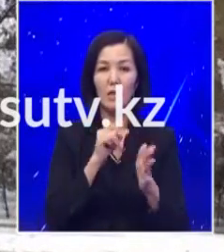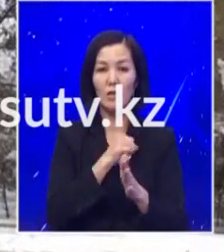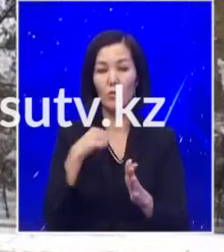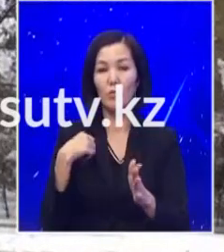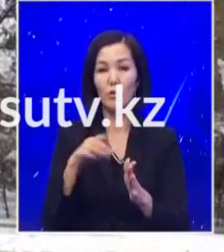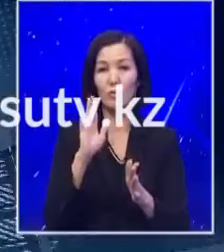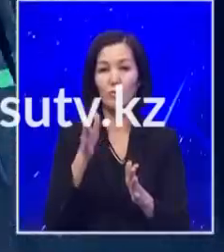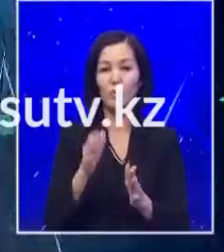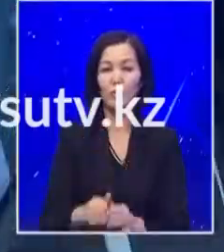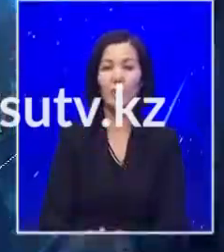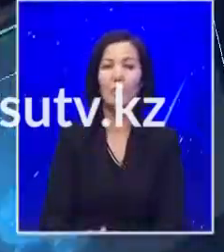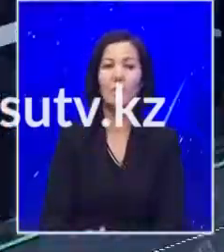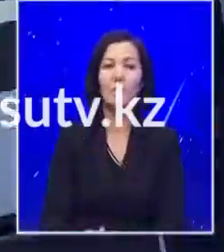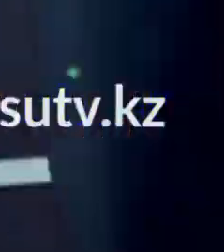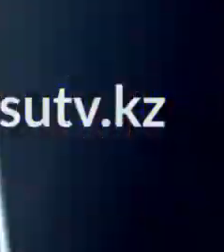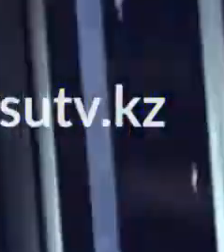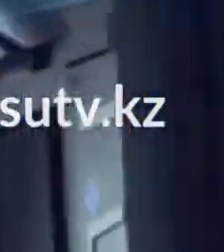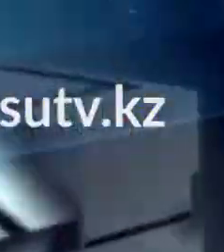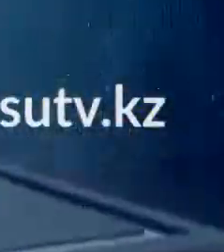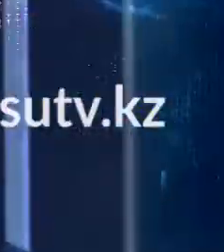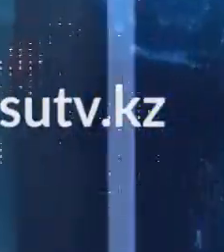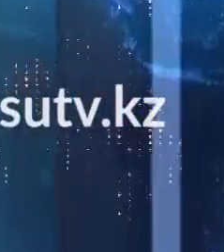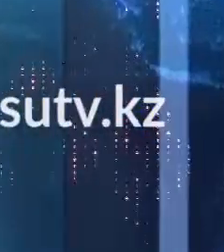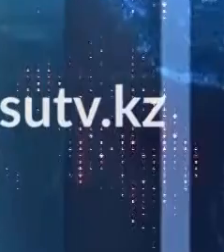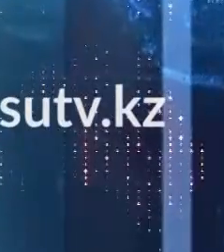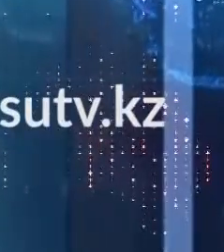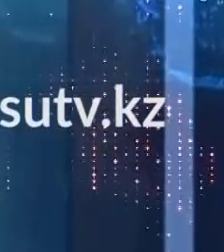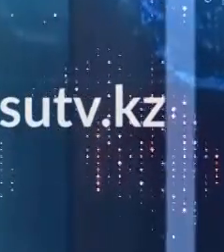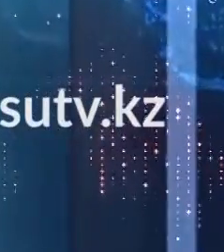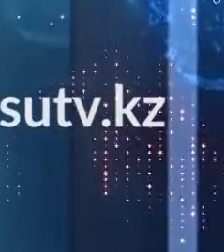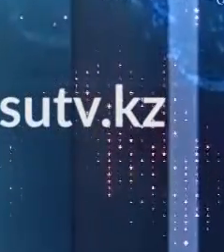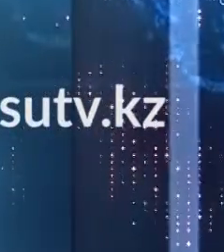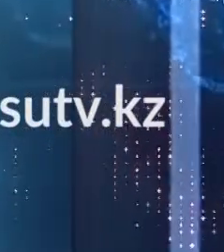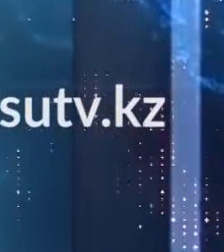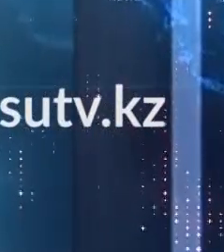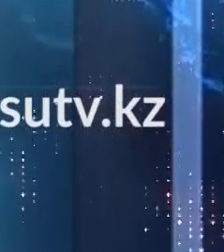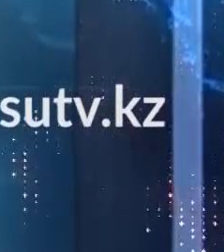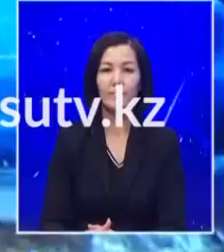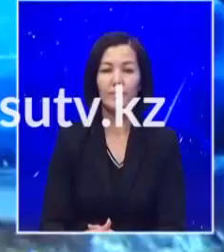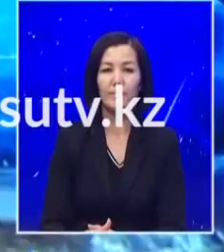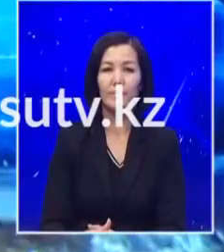жасайды. Меруерт Қыдырбайқызы, Қайрат Қазтұрғанов, Жетісу телеарнасы, Ескелді ауданынан.